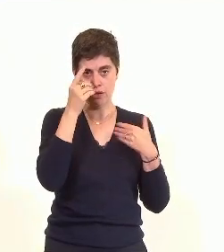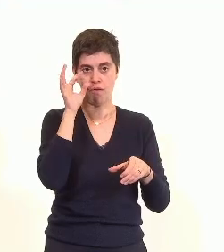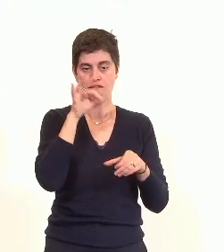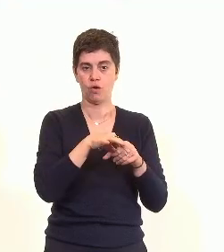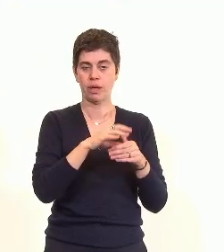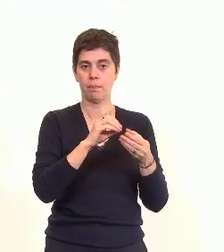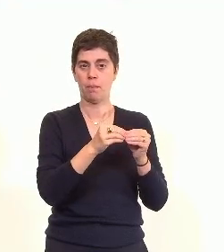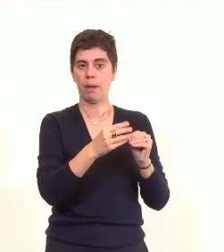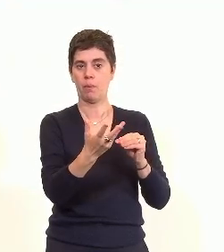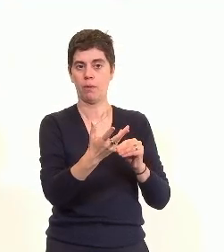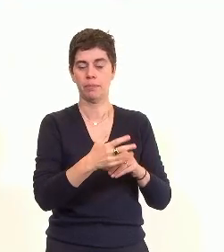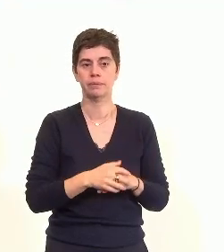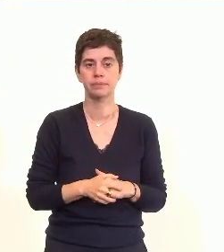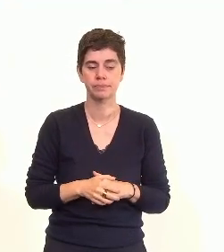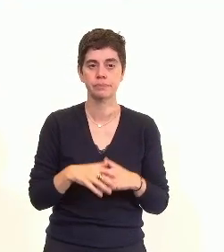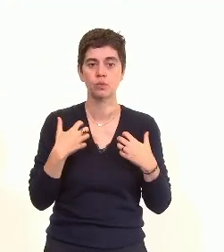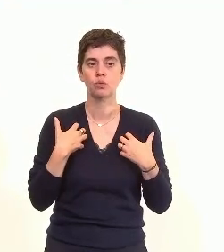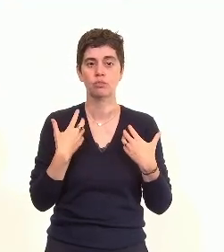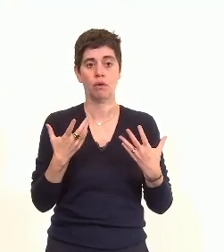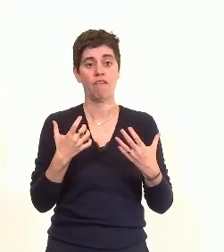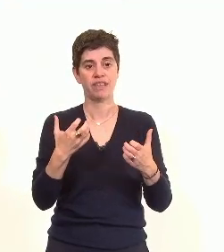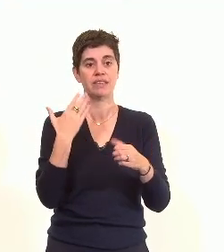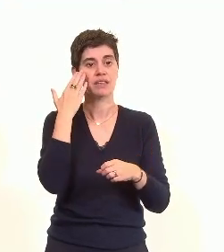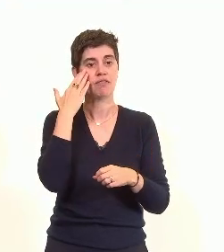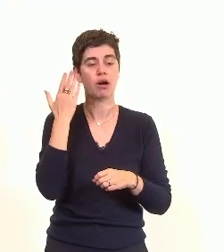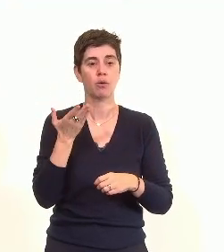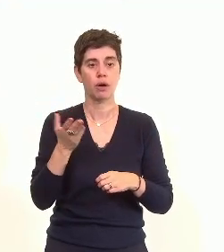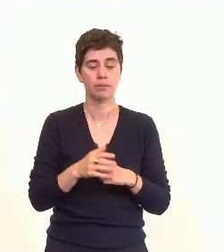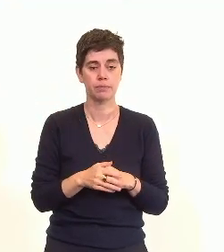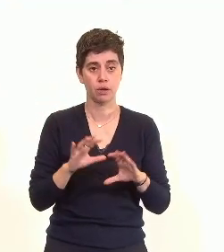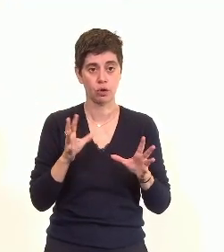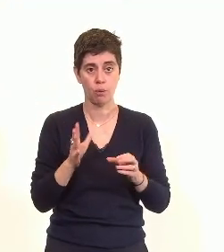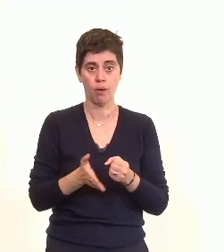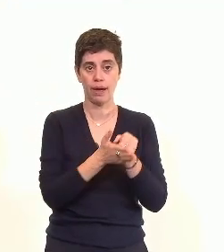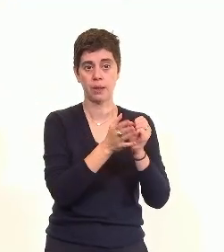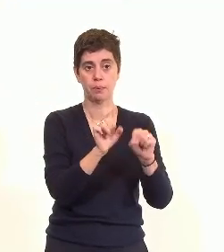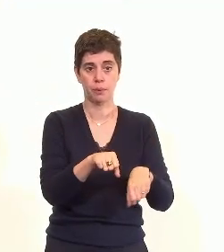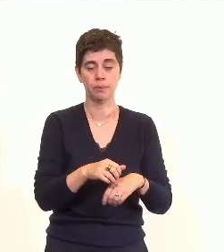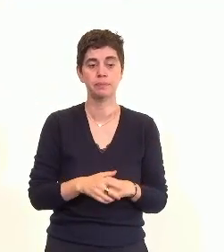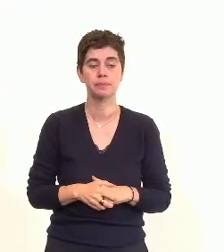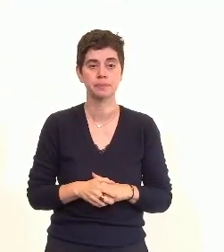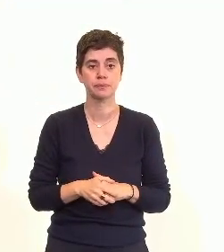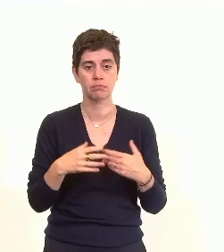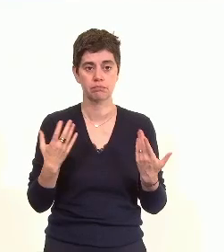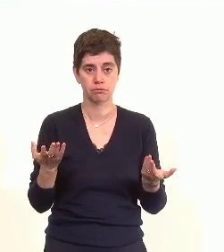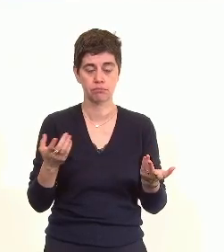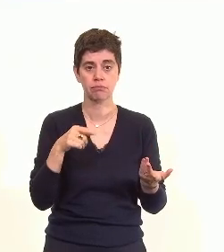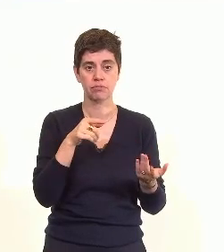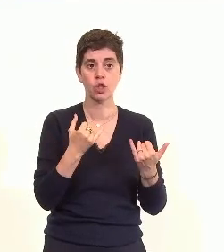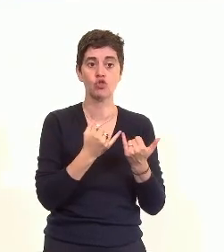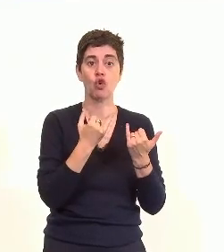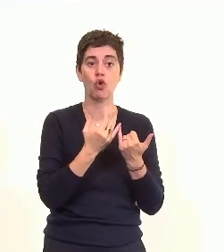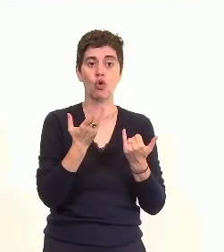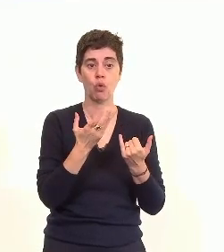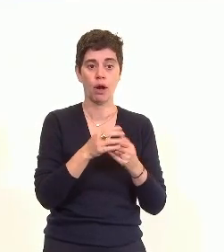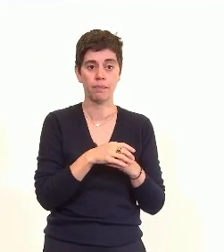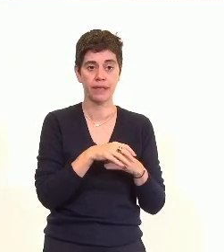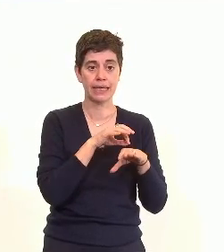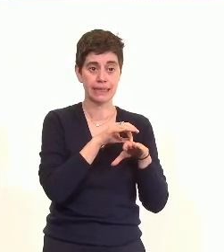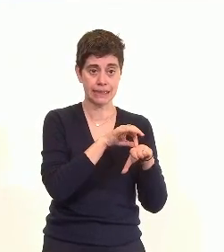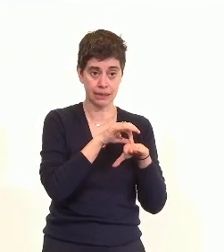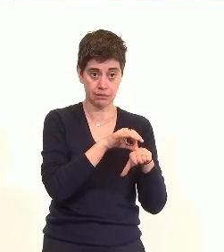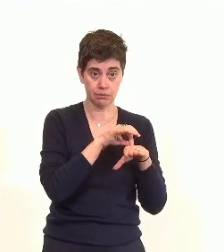On cherchait à savoir ce qui pourrait aider les personnes. Dans les résultats du questionnaire, il y avait eu